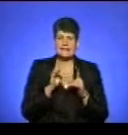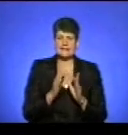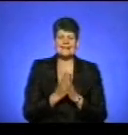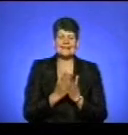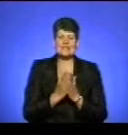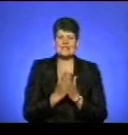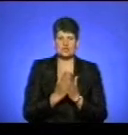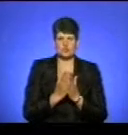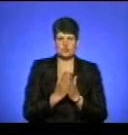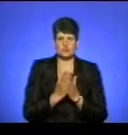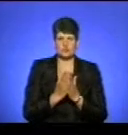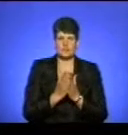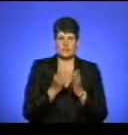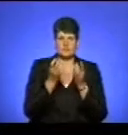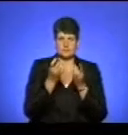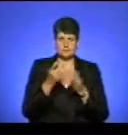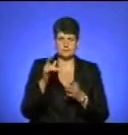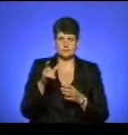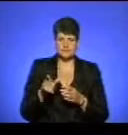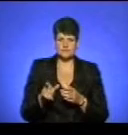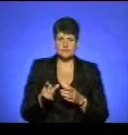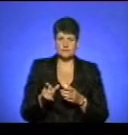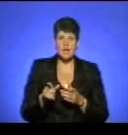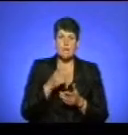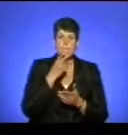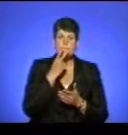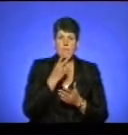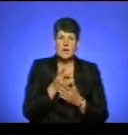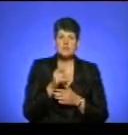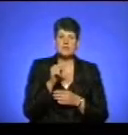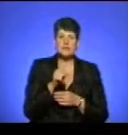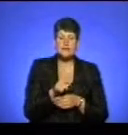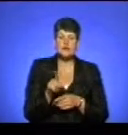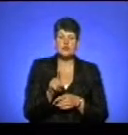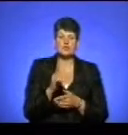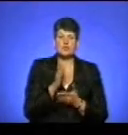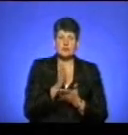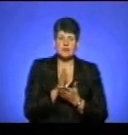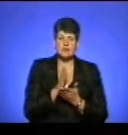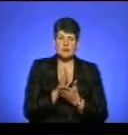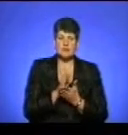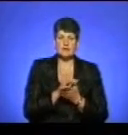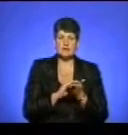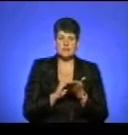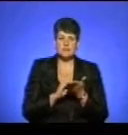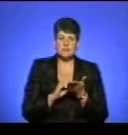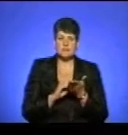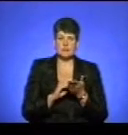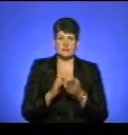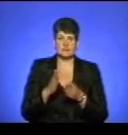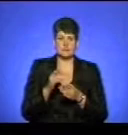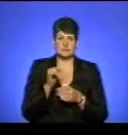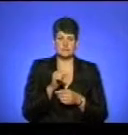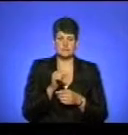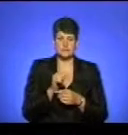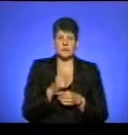як пересічний читач, а бачити те, що закладено, закодовано між рядками.